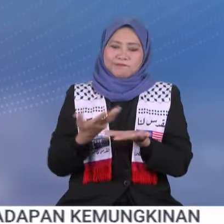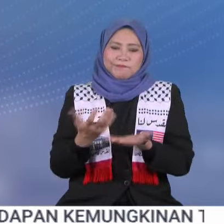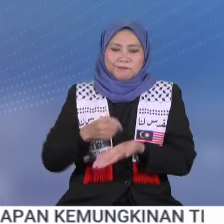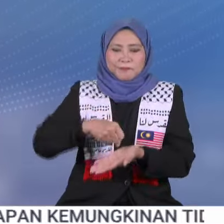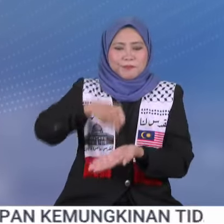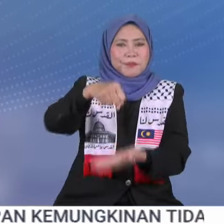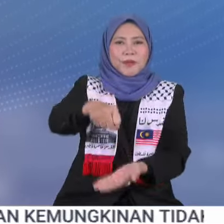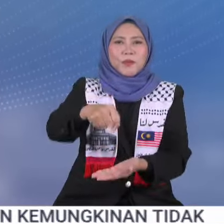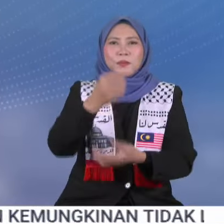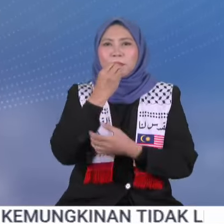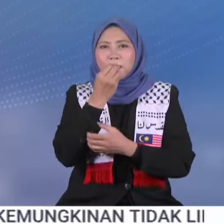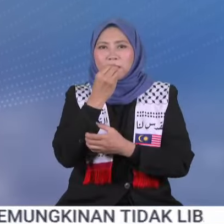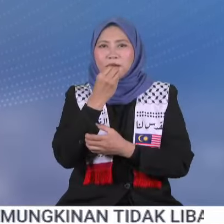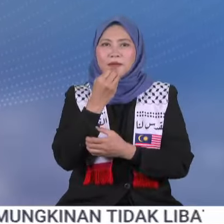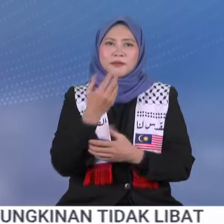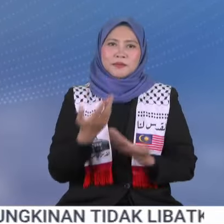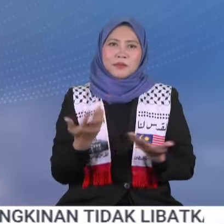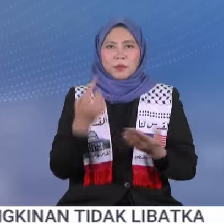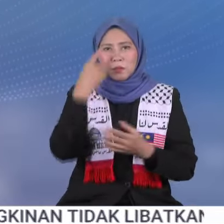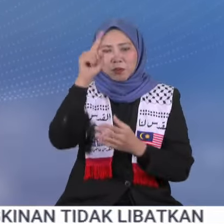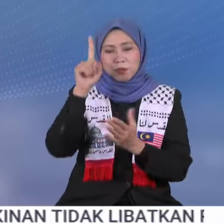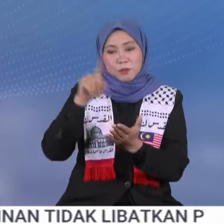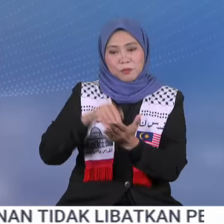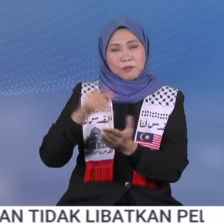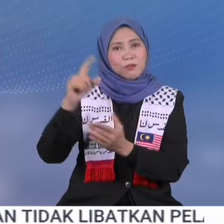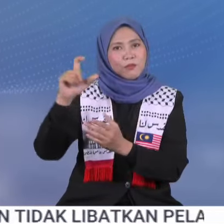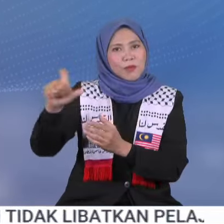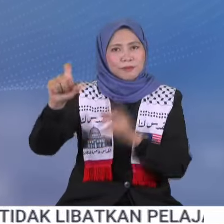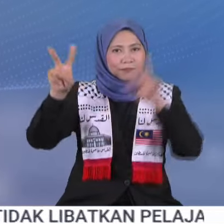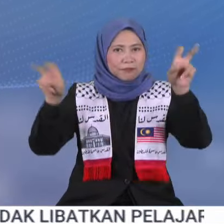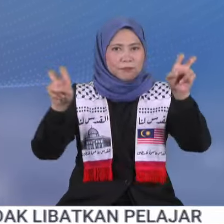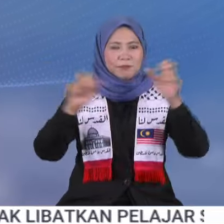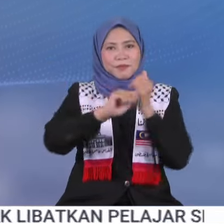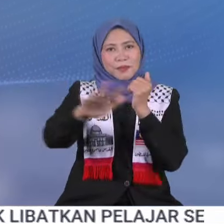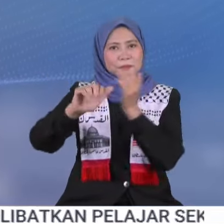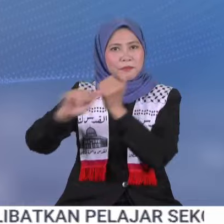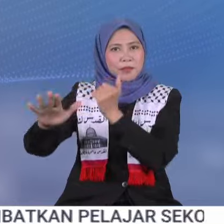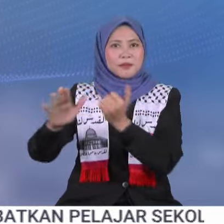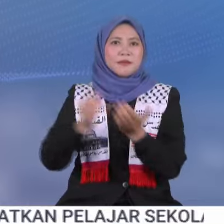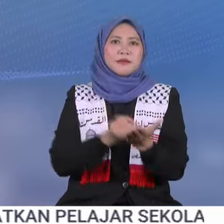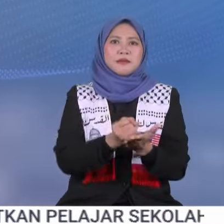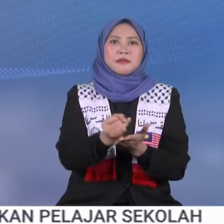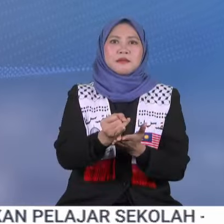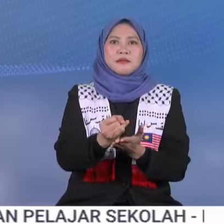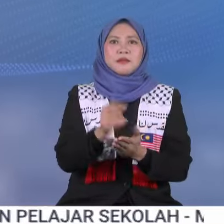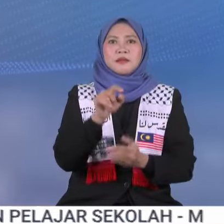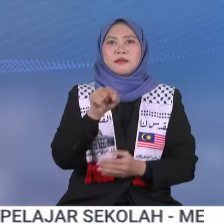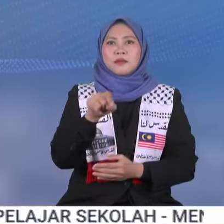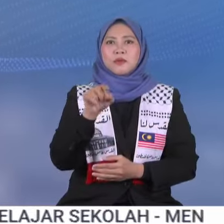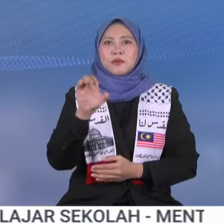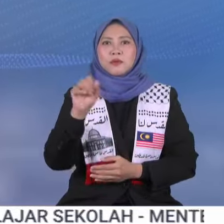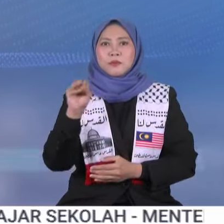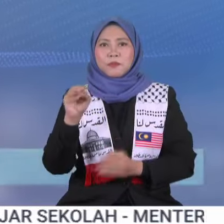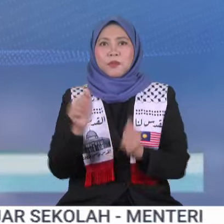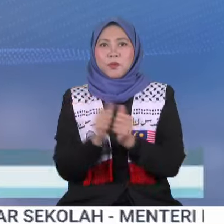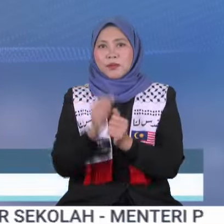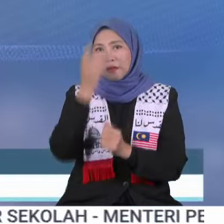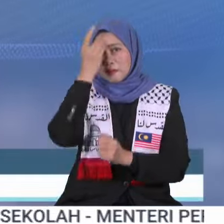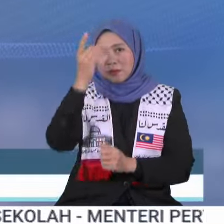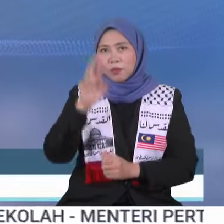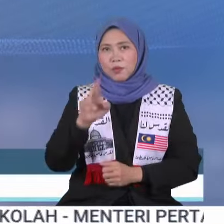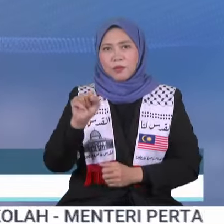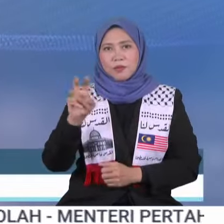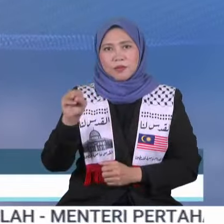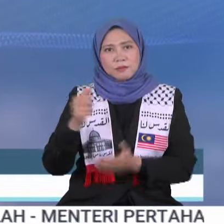dalam kempen sedakah 1000 Bulan kempen yang dijalankan oleh iklas.com bersama Datuk rosam Nor ini bertujuan membantu